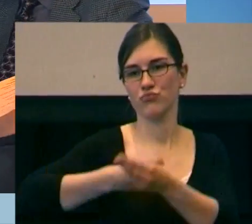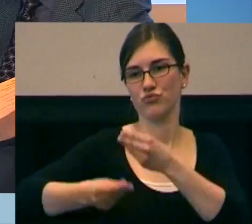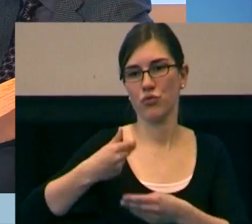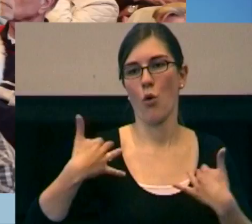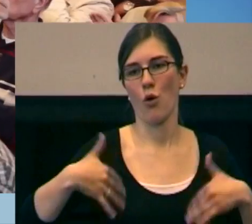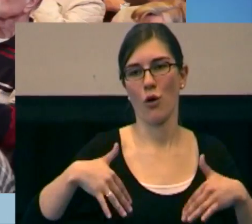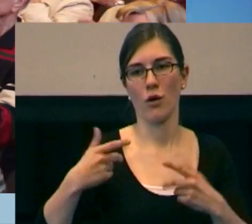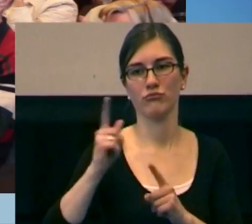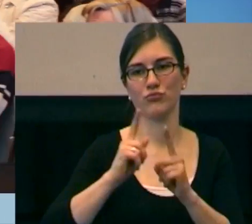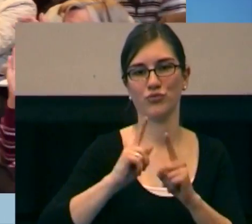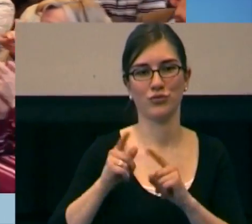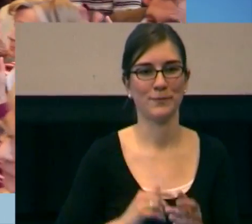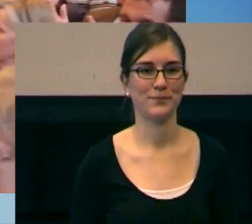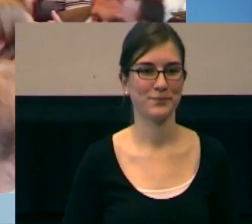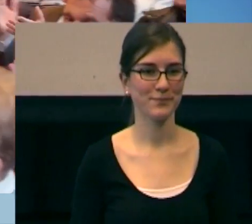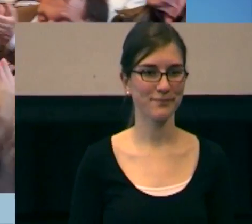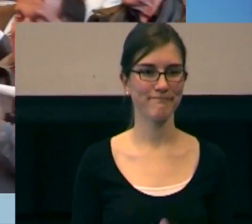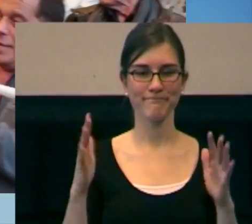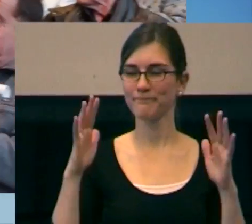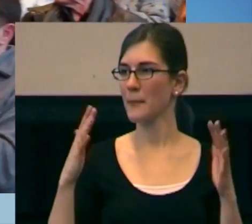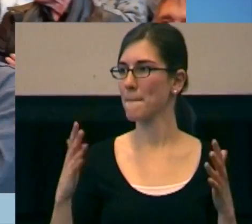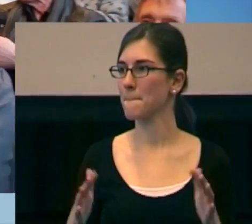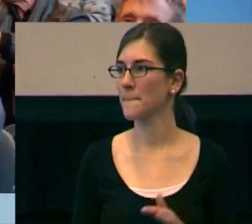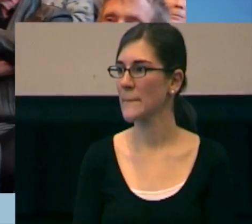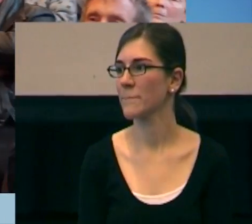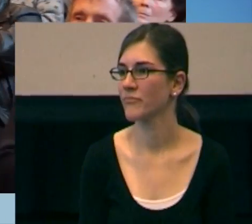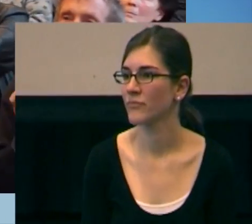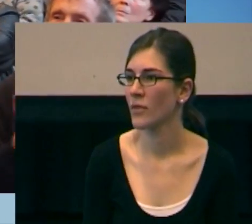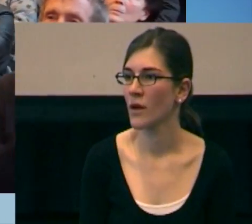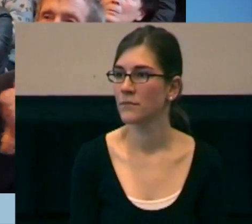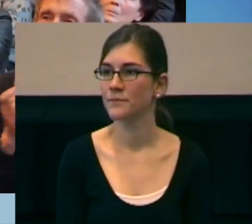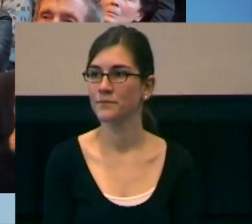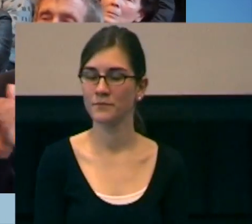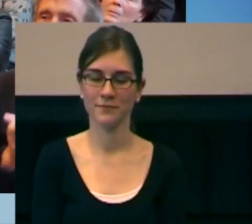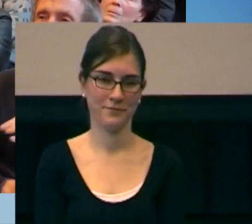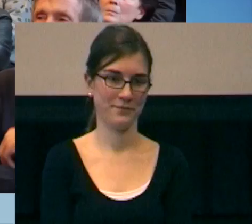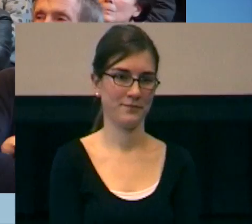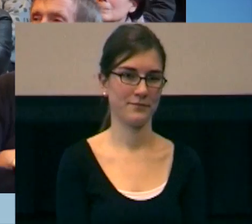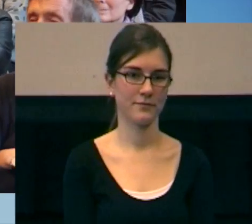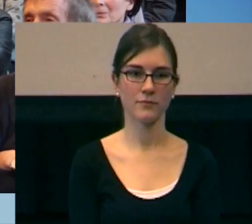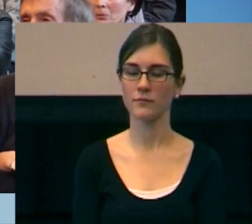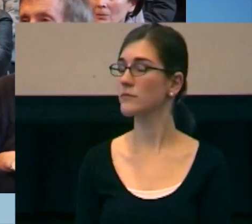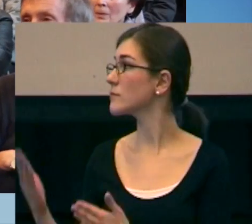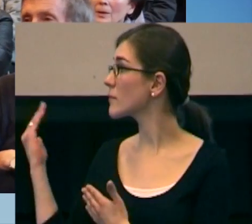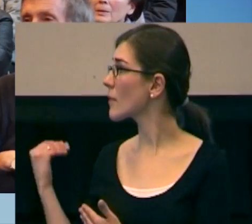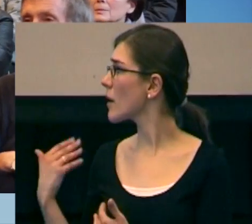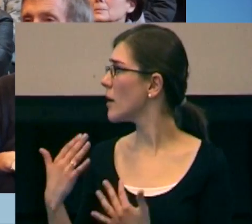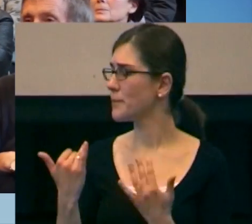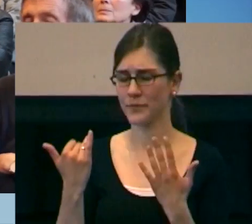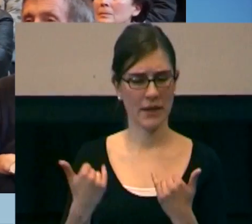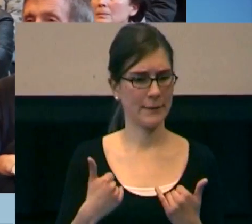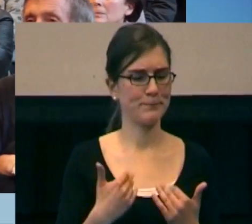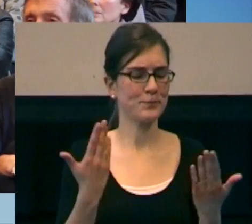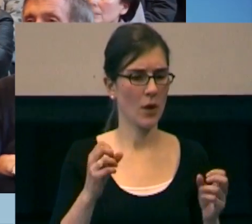Das war hervorragend Herr Stottowitsch wenn Sie noch einen Job suchen Sie könnten als Stoppuhr gehen aber jetzt Herz